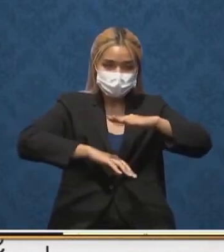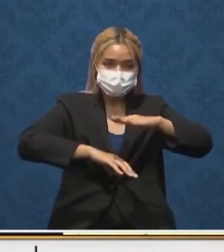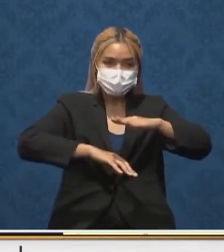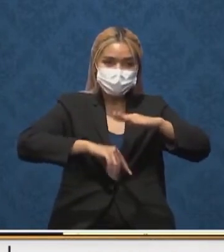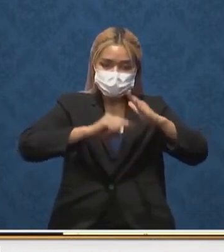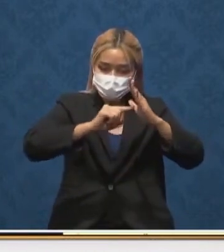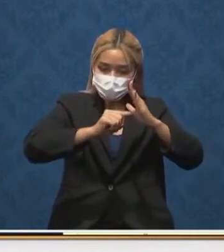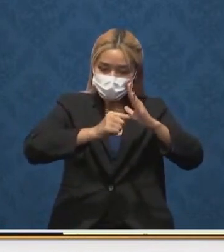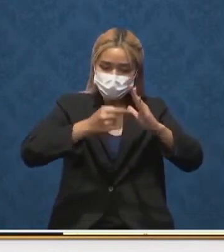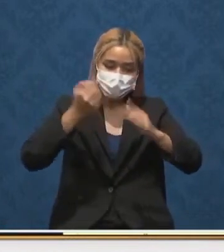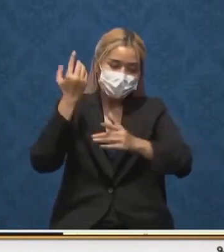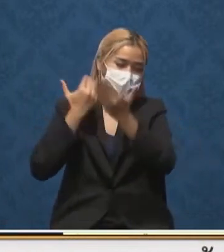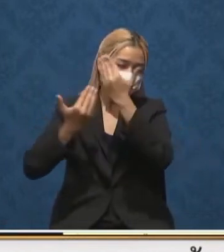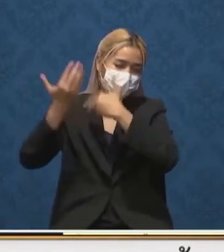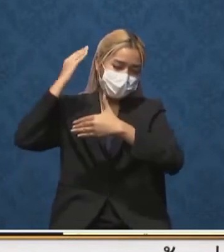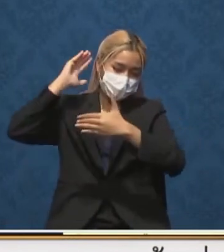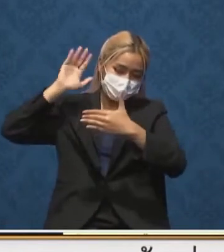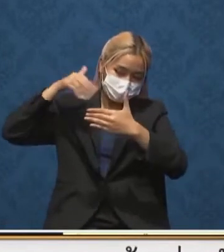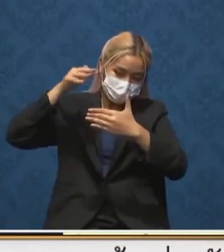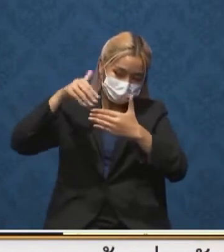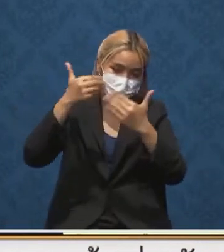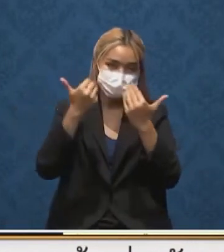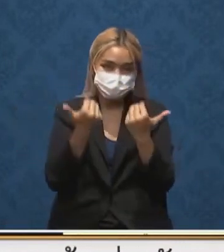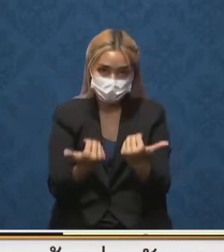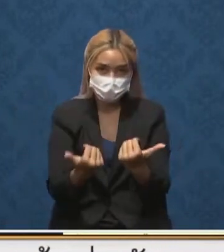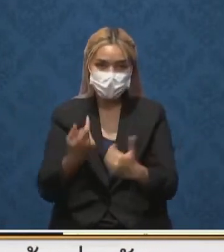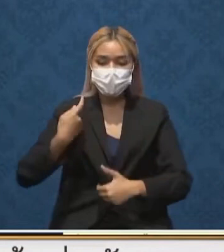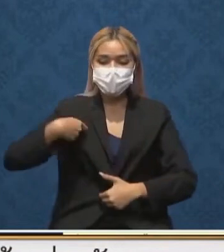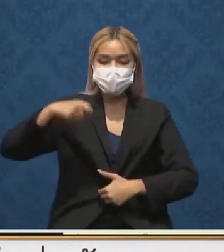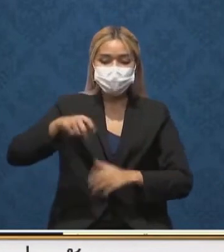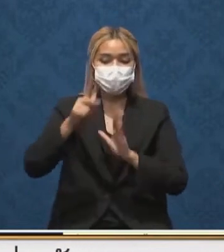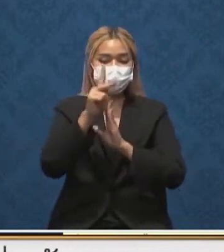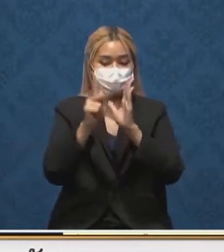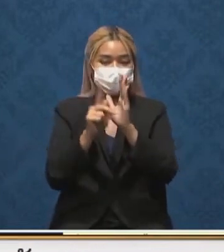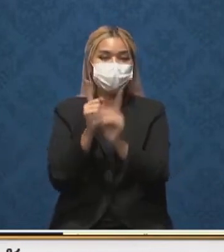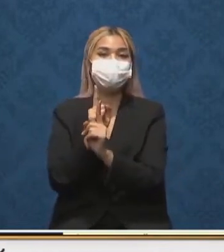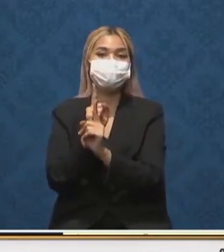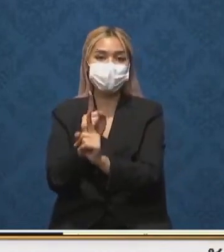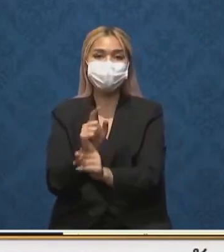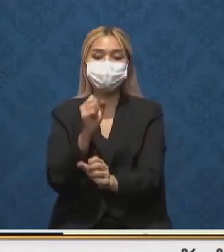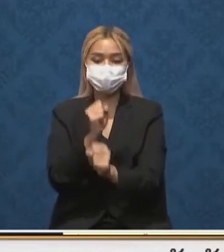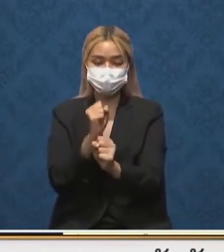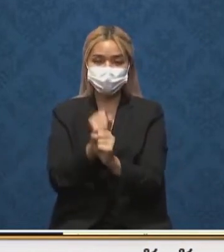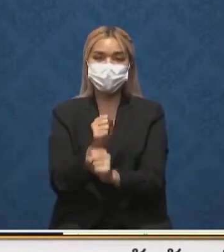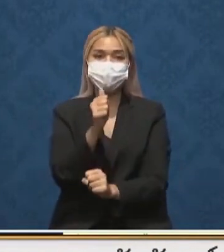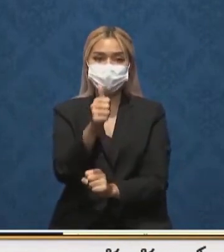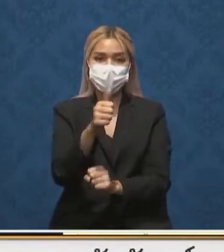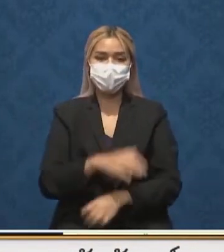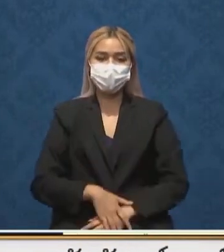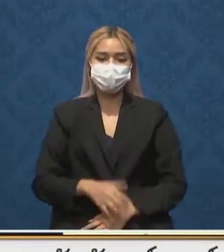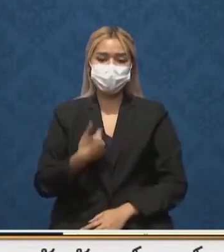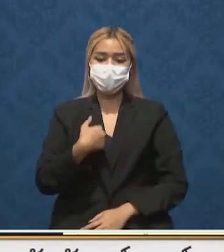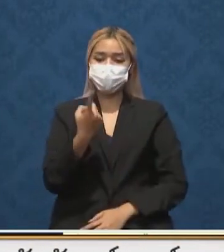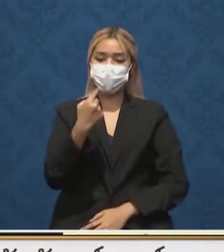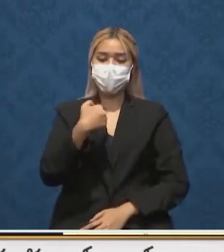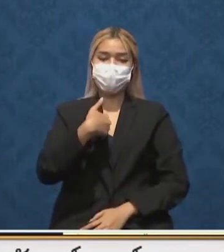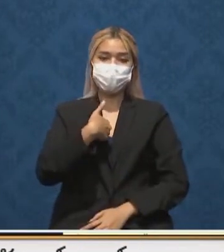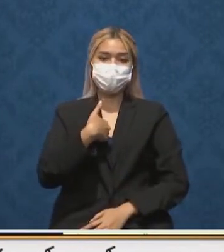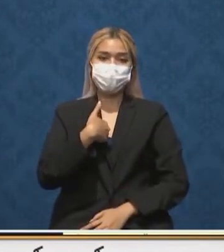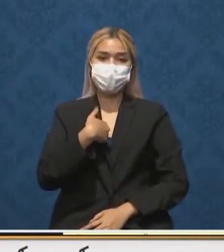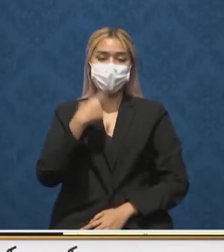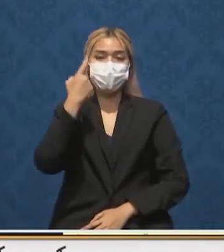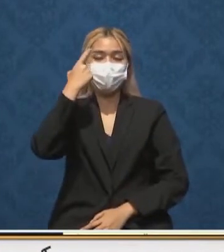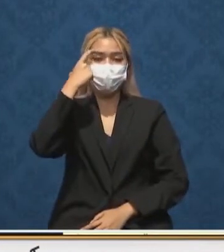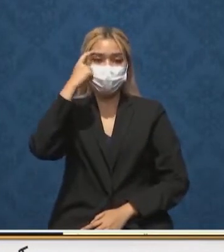ดึกดำบันจะใช้ช่องทางศาลช่องทางกฎหมายท่านทำได้เลยแต่จะมาบอกว่าผมได้ไปดูหรือไม่ความถูกต้อง